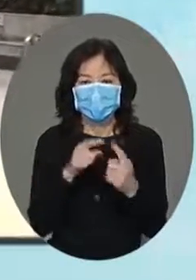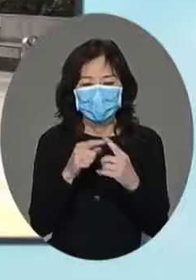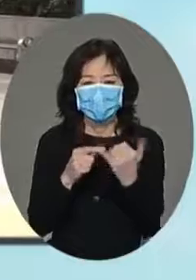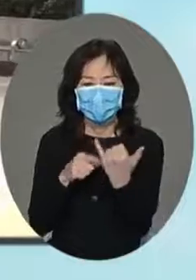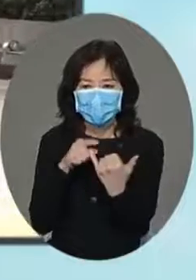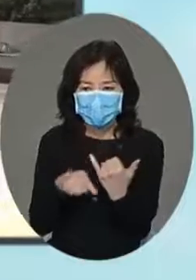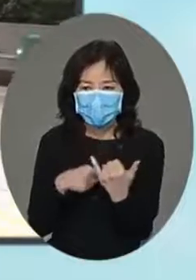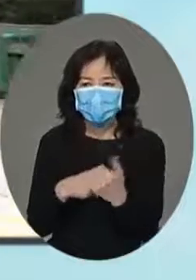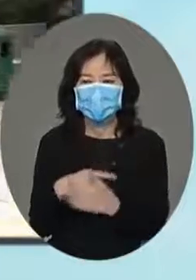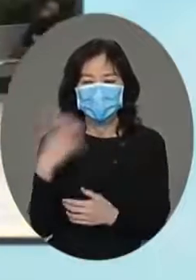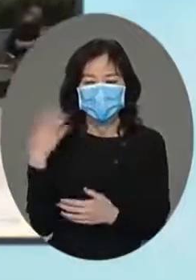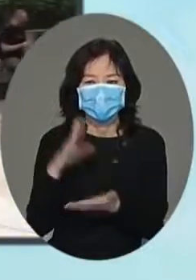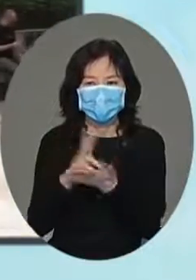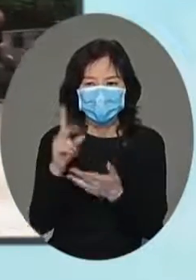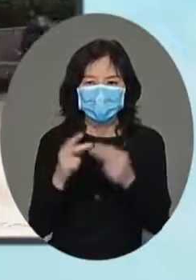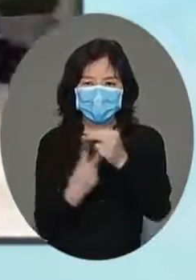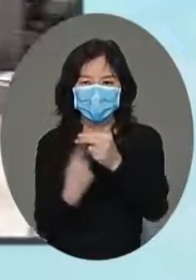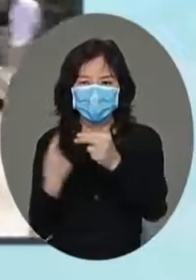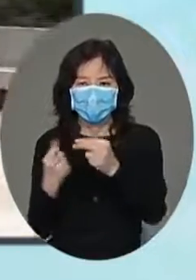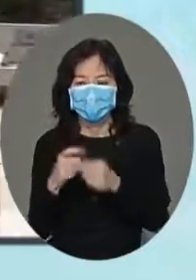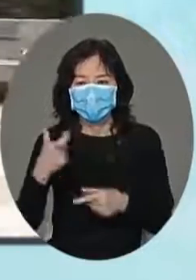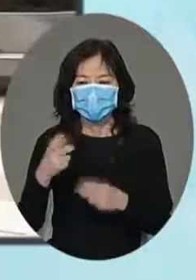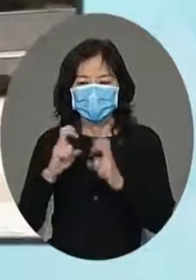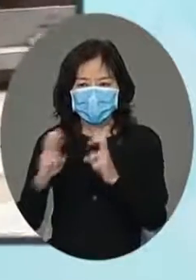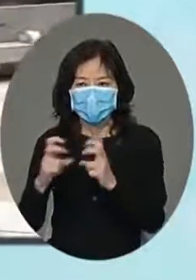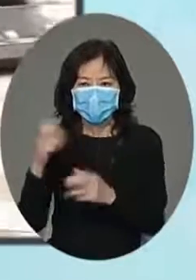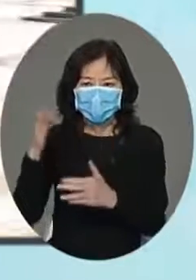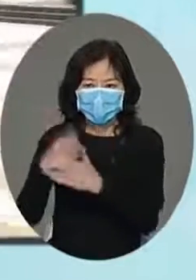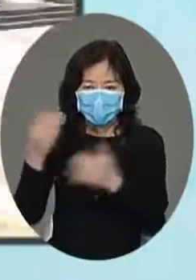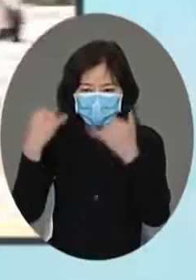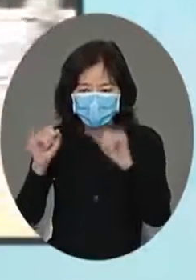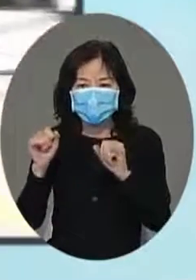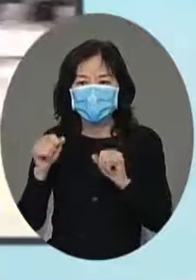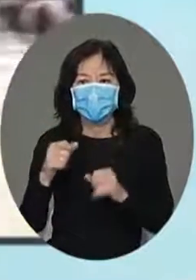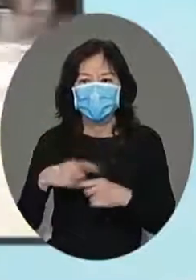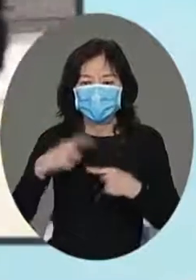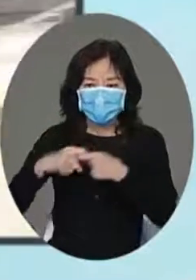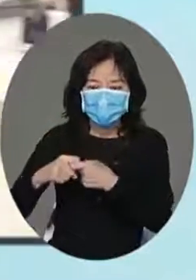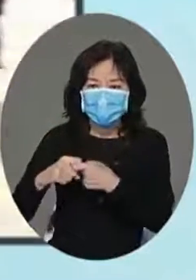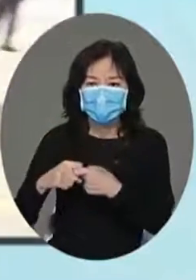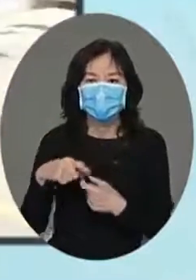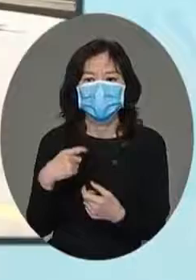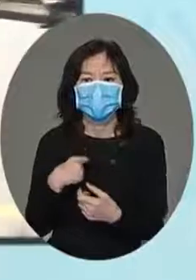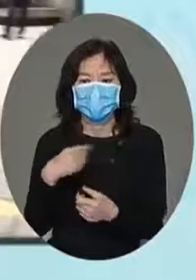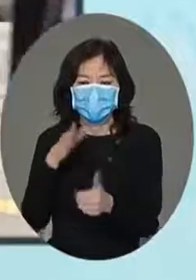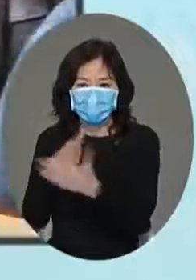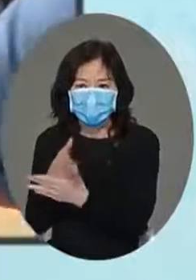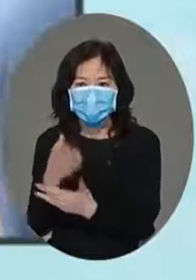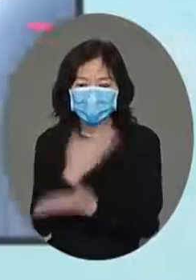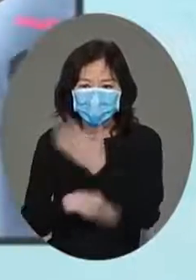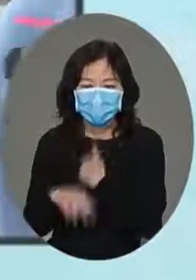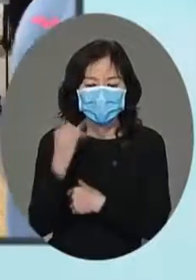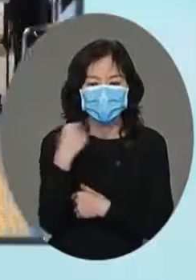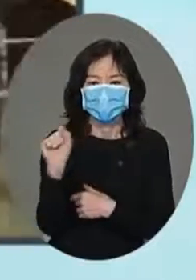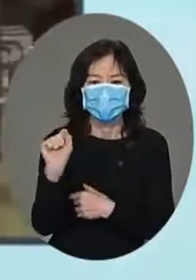被告否认在前年7月21日元朗站袭击事件入面，暴动同串谋有意图伤害他人等